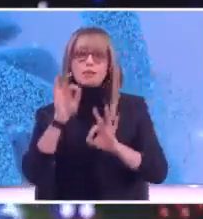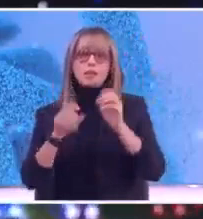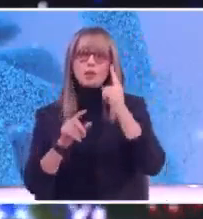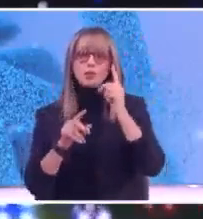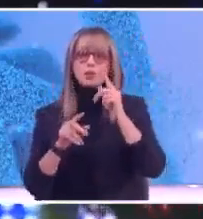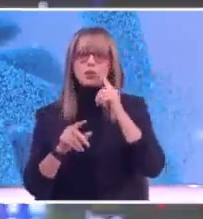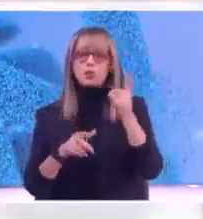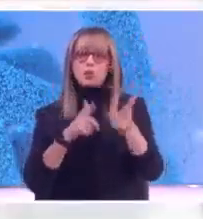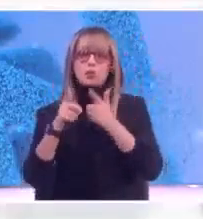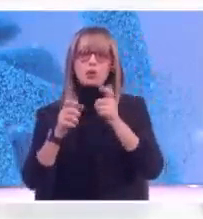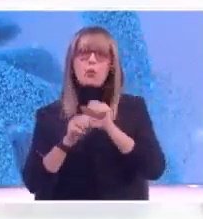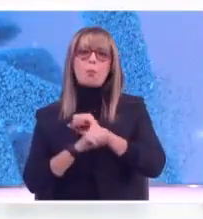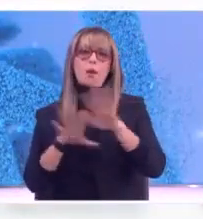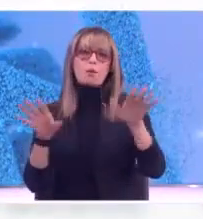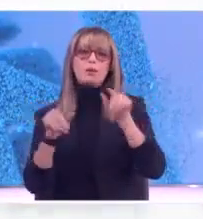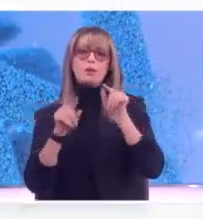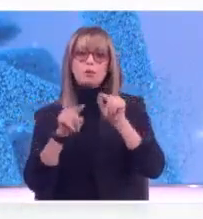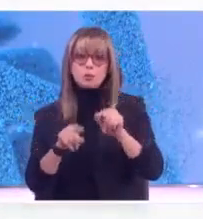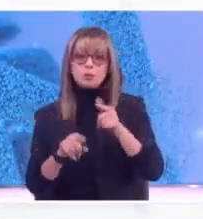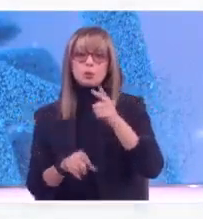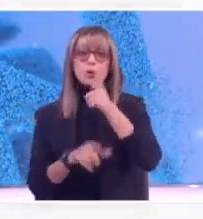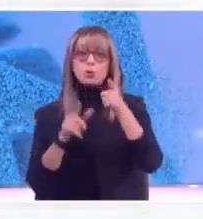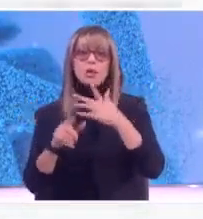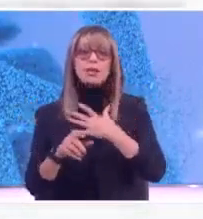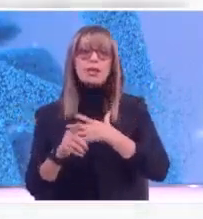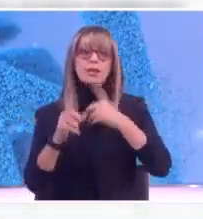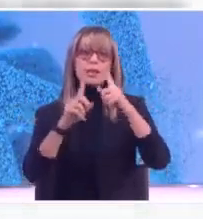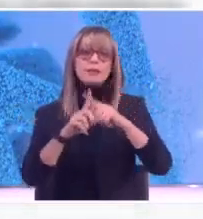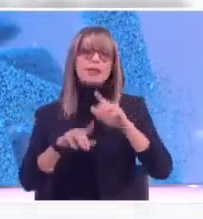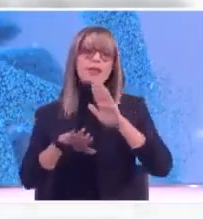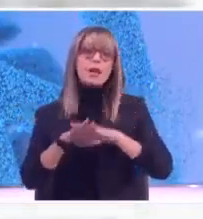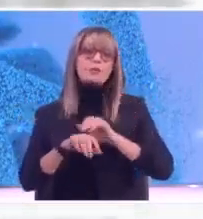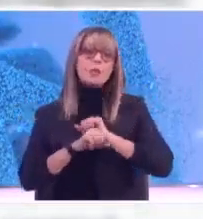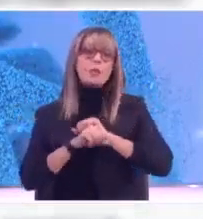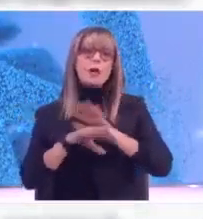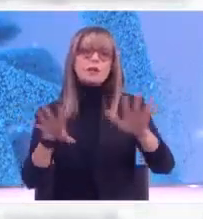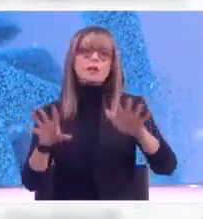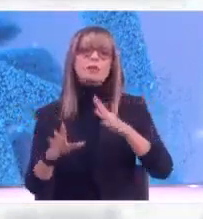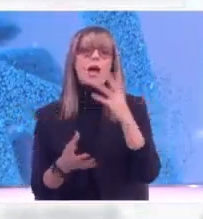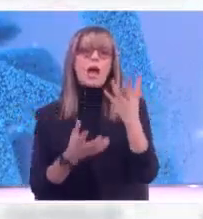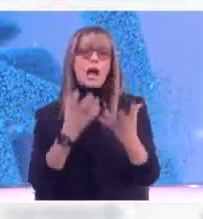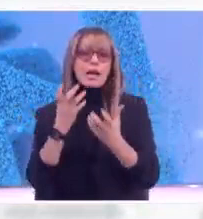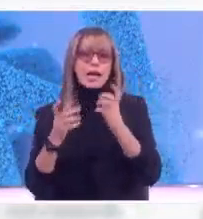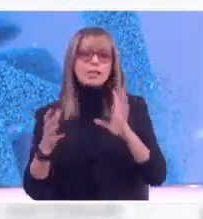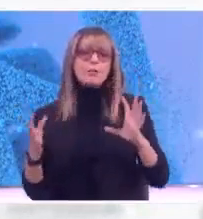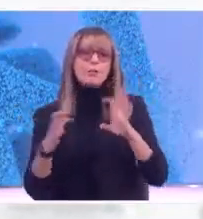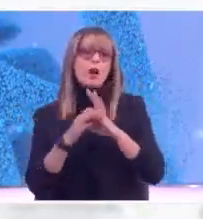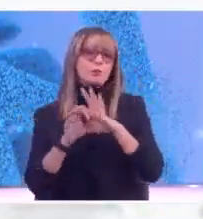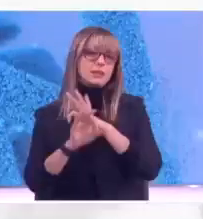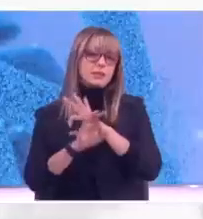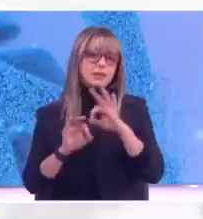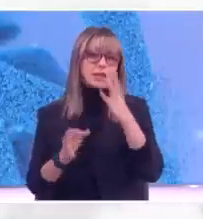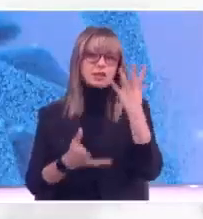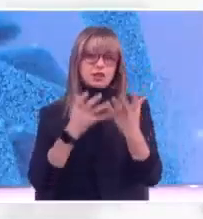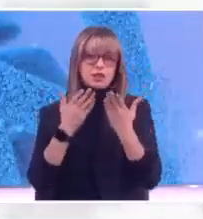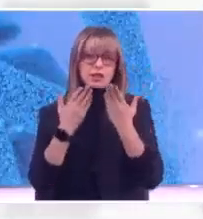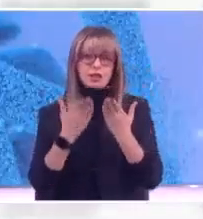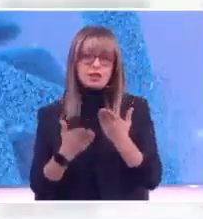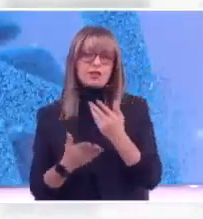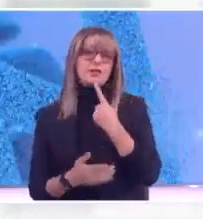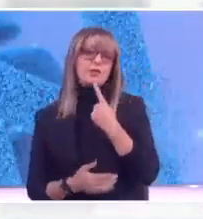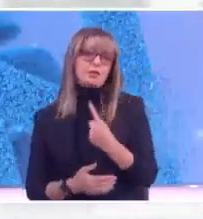paylaştı. Bakan Dönmez, görüntüleri Twitter hesabından yaptığı paylaşımda enerji bağımsızlığımızın